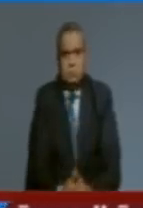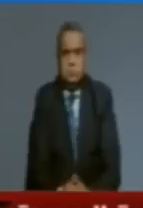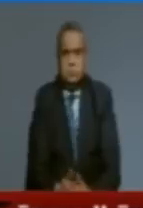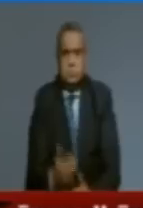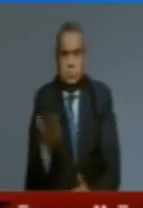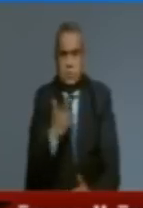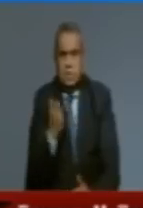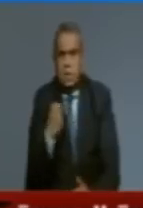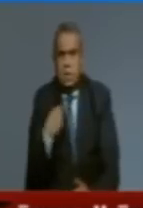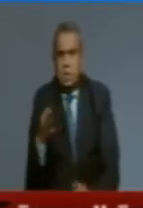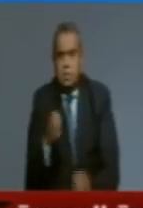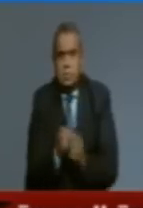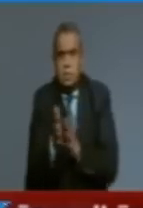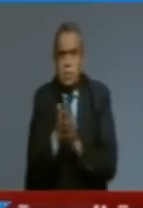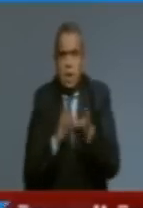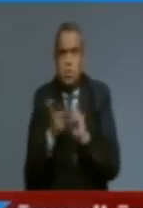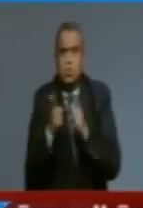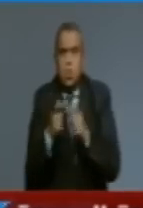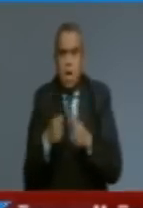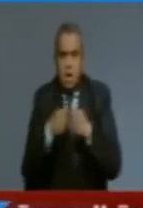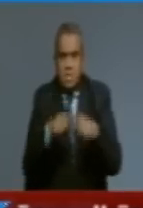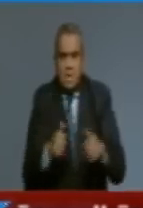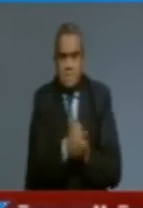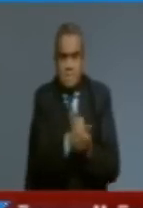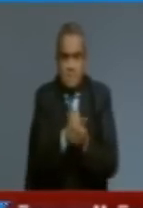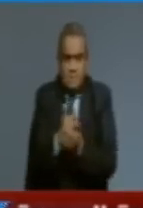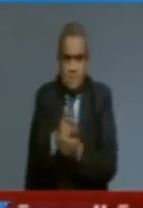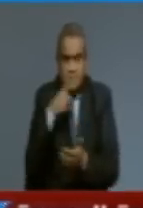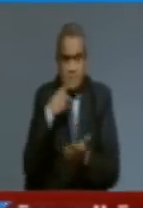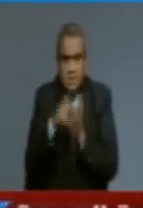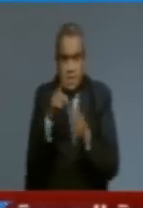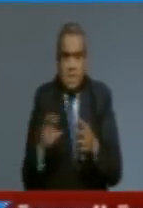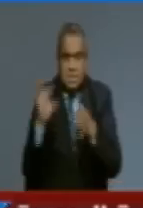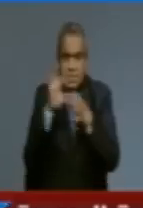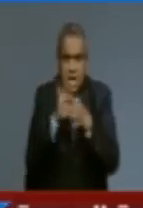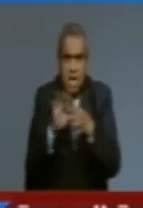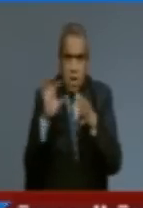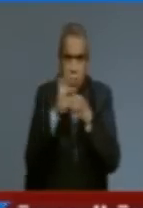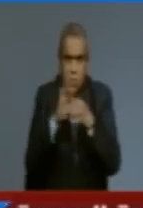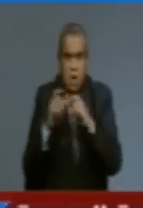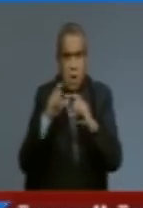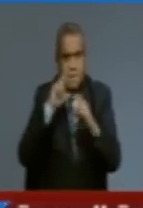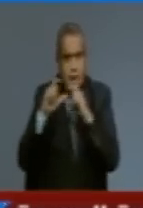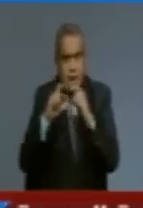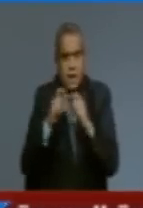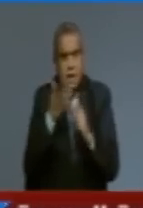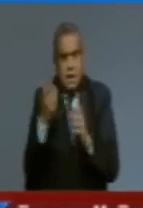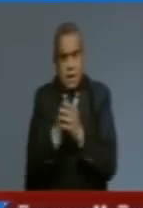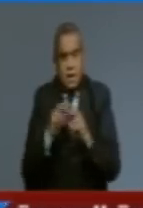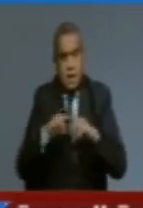35 مليار دولار أمريكي. نحن نتعاون مع البنوك إقليمية